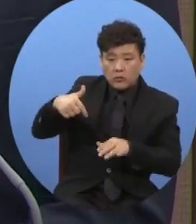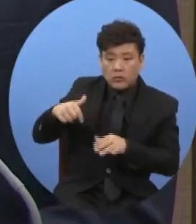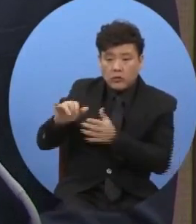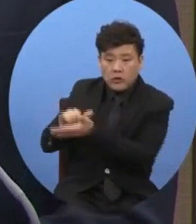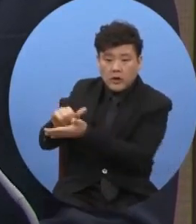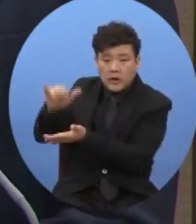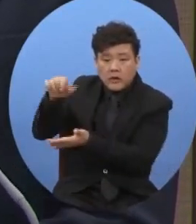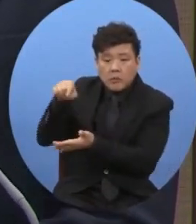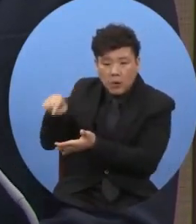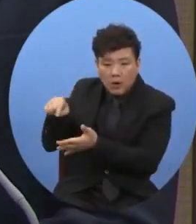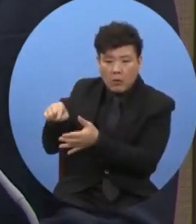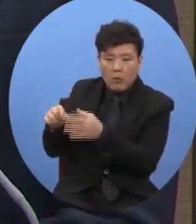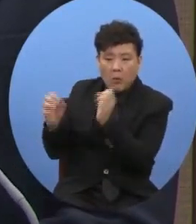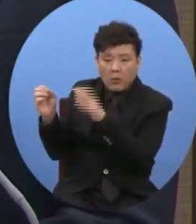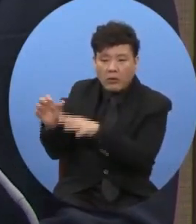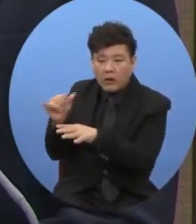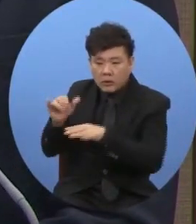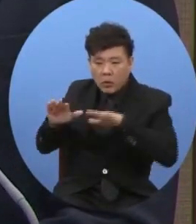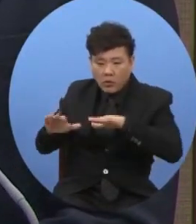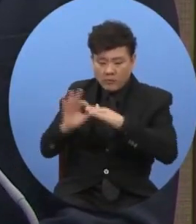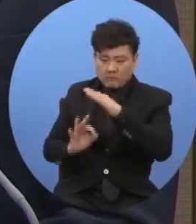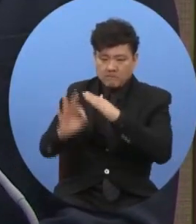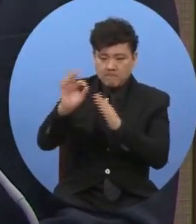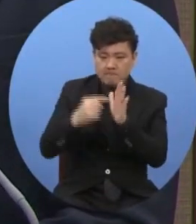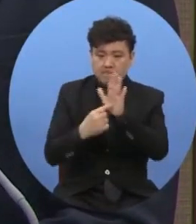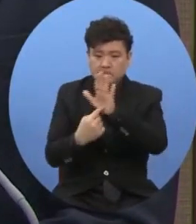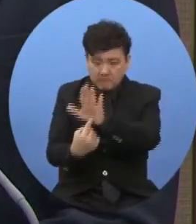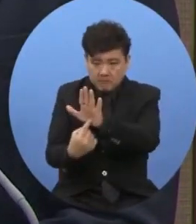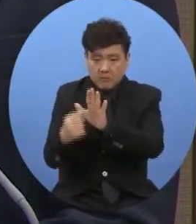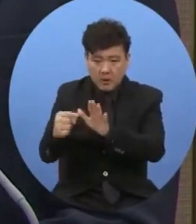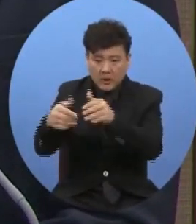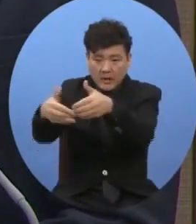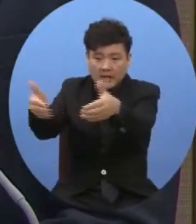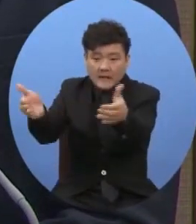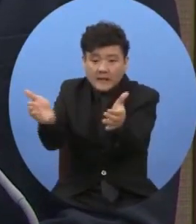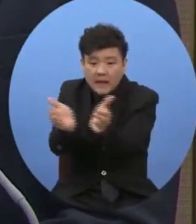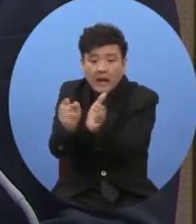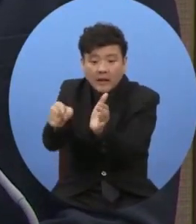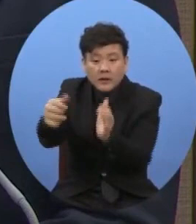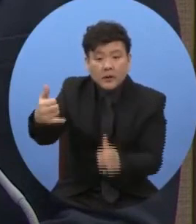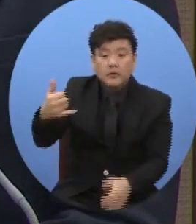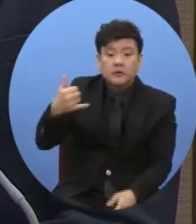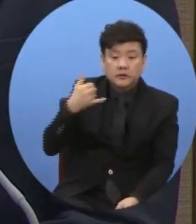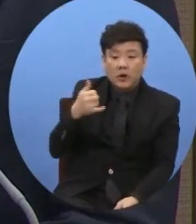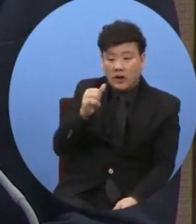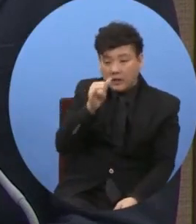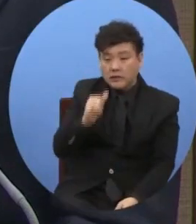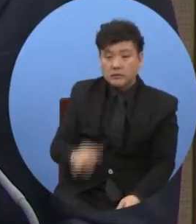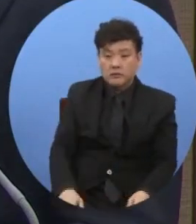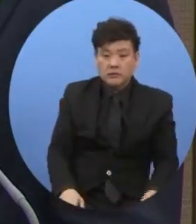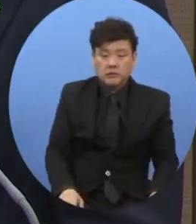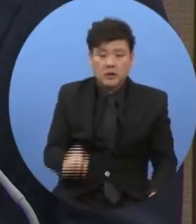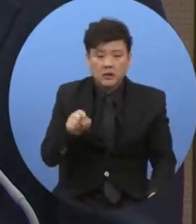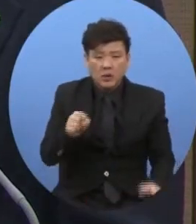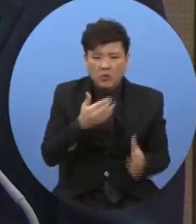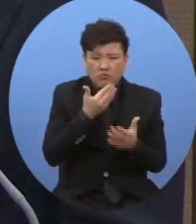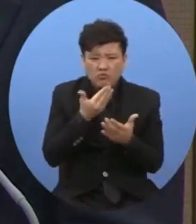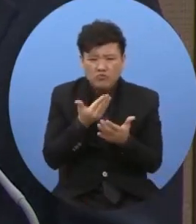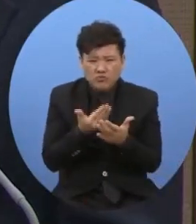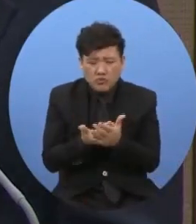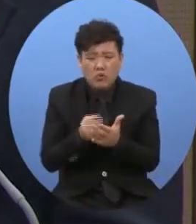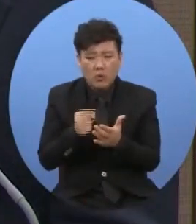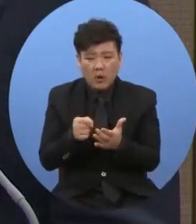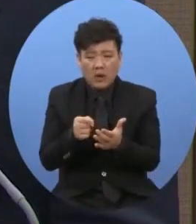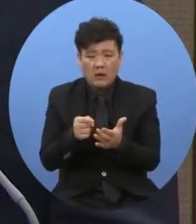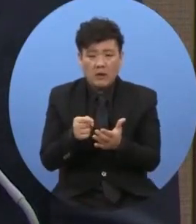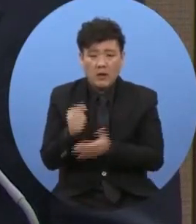아마 언론에 발표가 나갈 거다 하는 그런 정도의 논의가 사전에 있었습니다. 그런 중차대한 이야기를